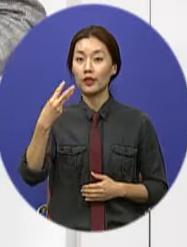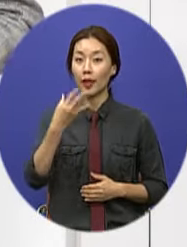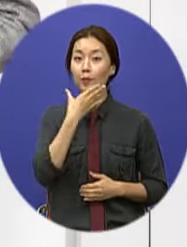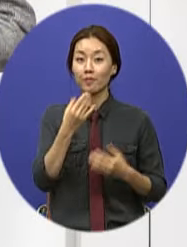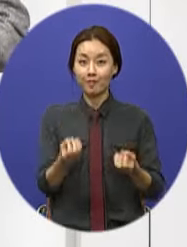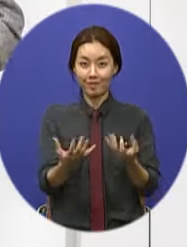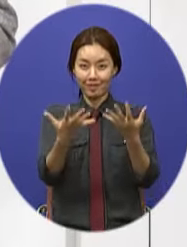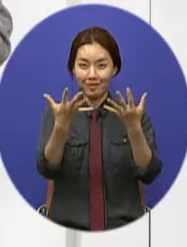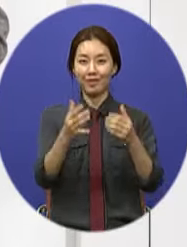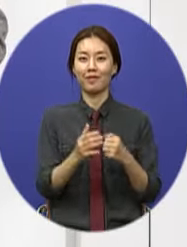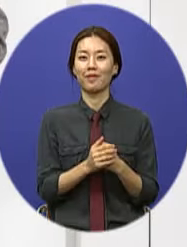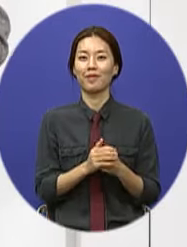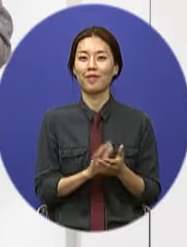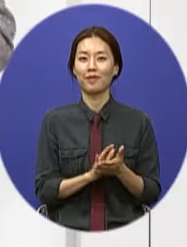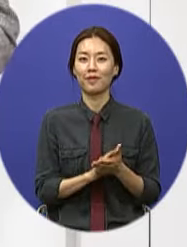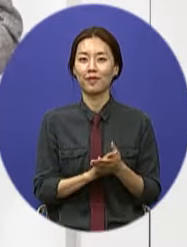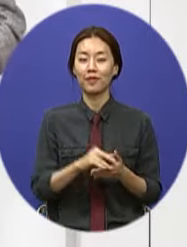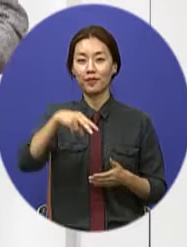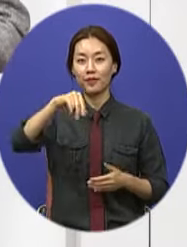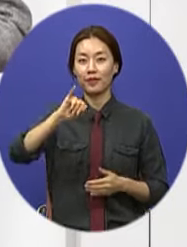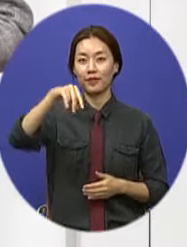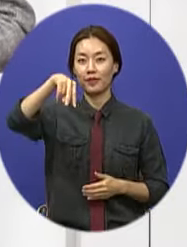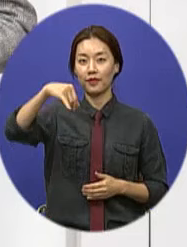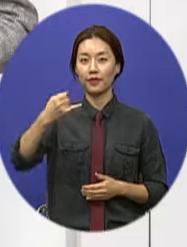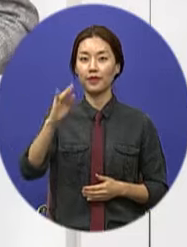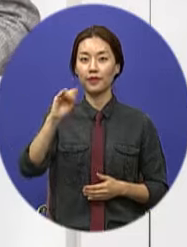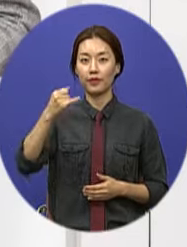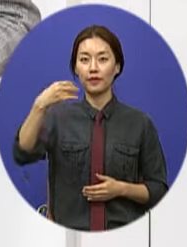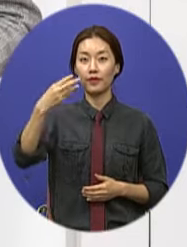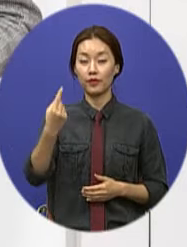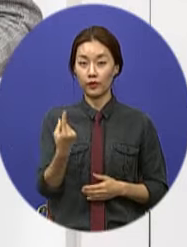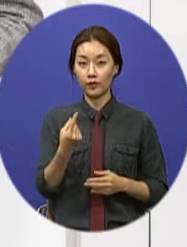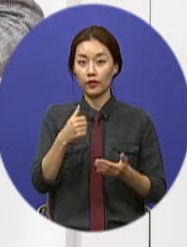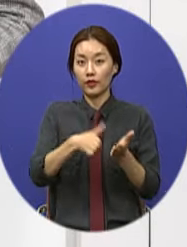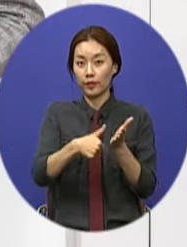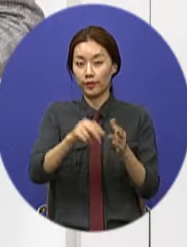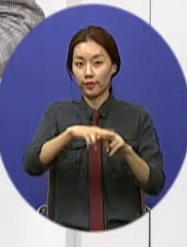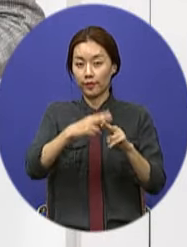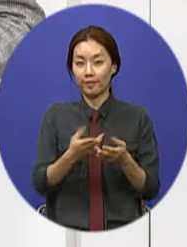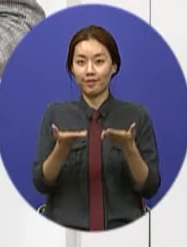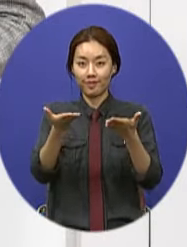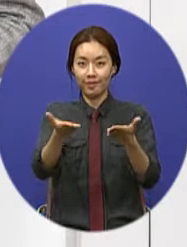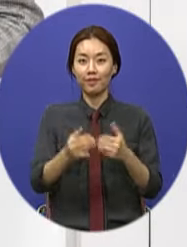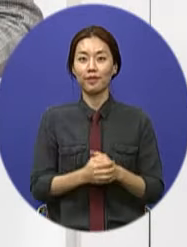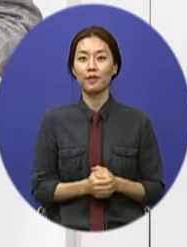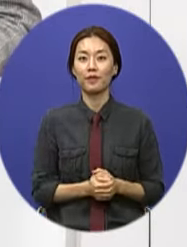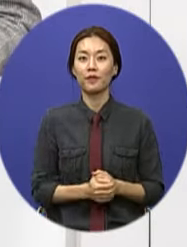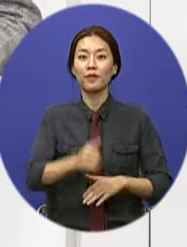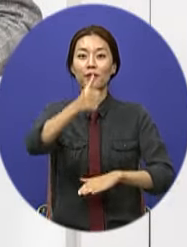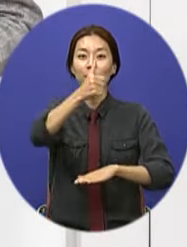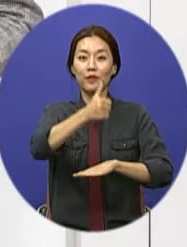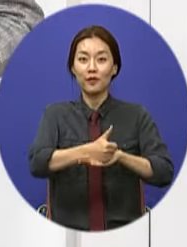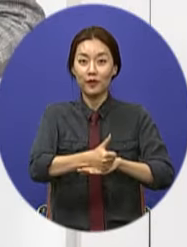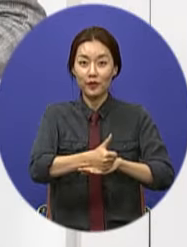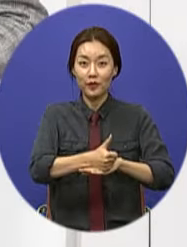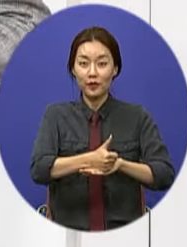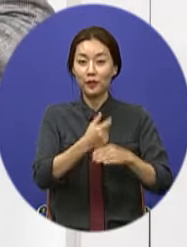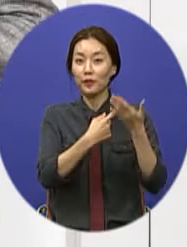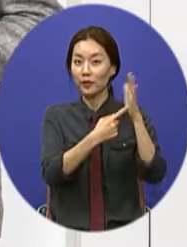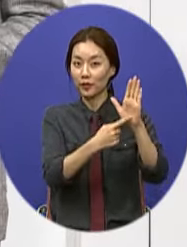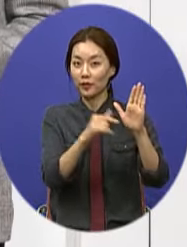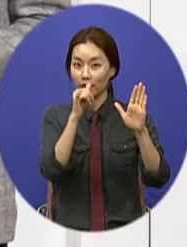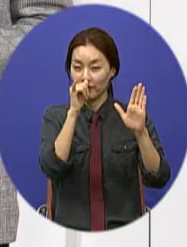010-0673님 축하드립니다. 축하드립니다. 시스프로 공동 브랜드 상품 덱으로 우송해드리도록 할게요. 네. 자, 드디어 오늘의 결과